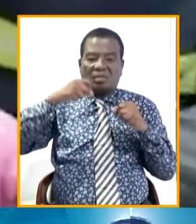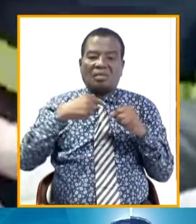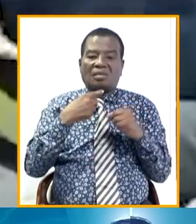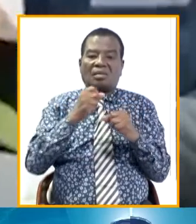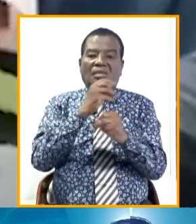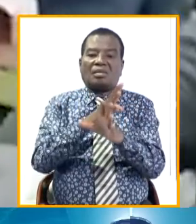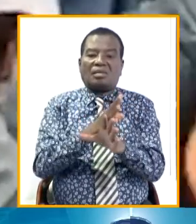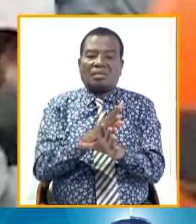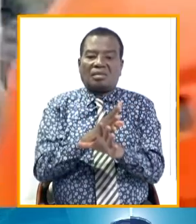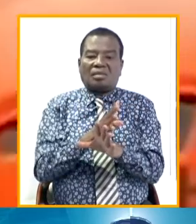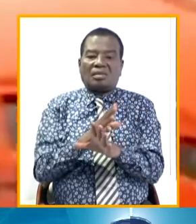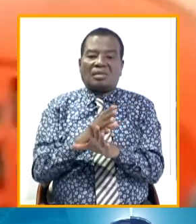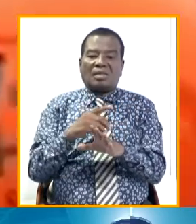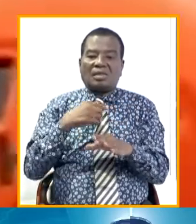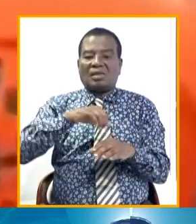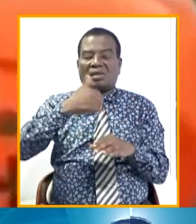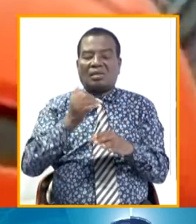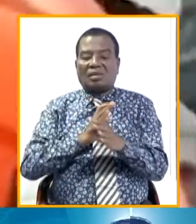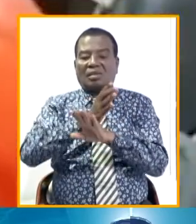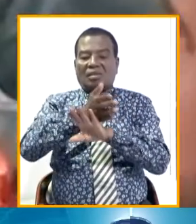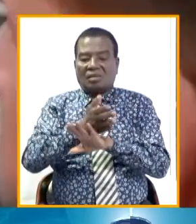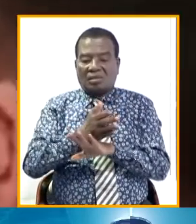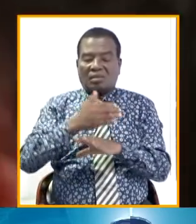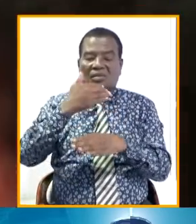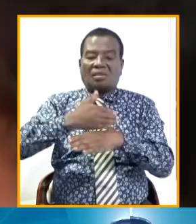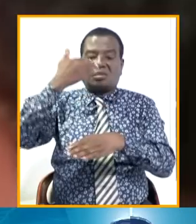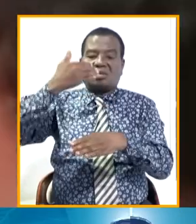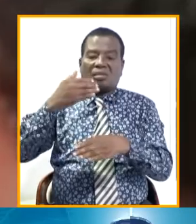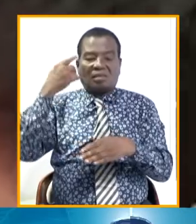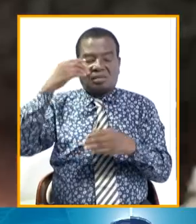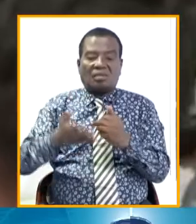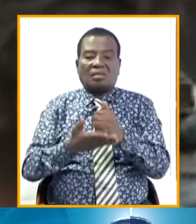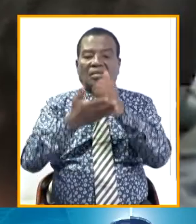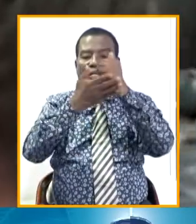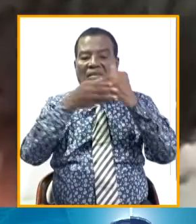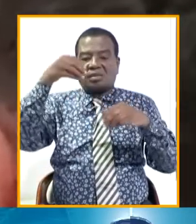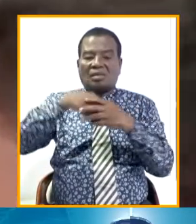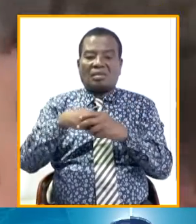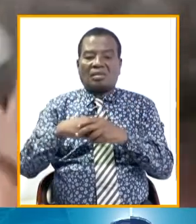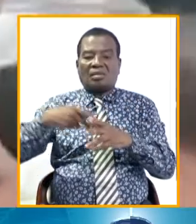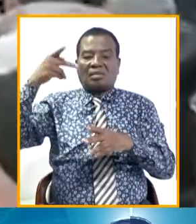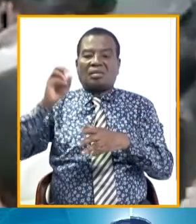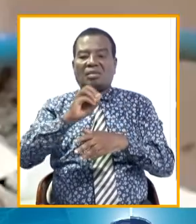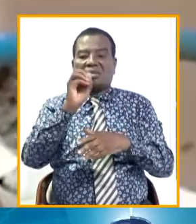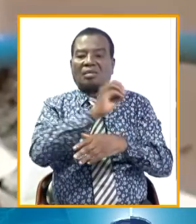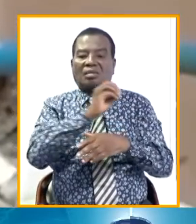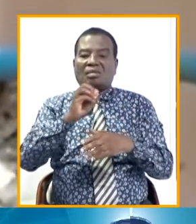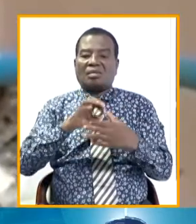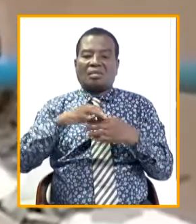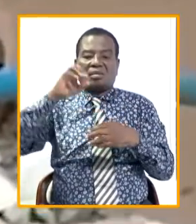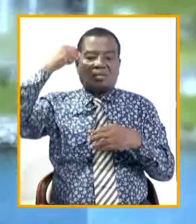dit prêt à envisager d'autres passages frontaliers pour l'aide occidentale dans le nord-ouest de la